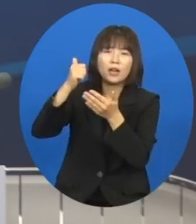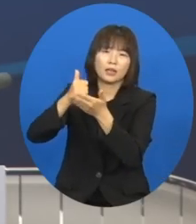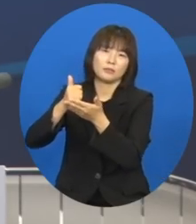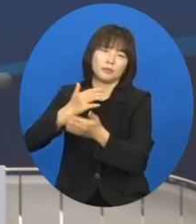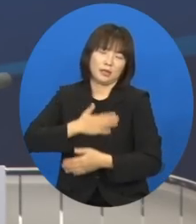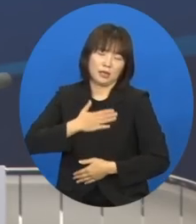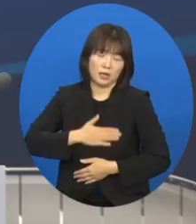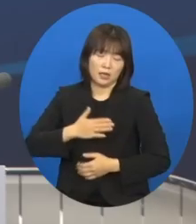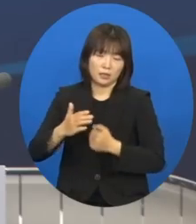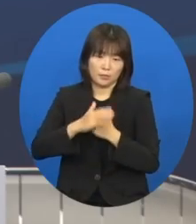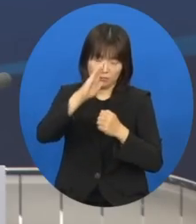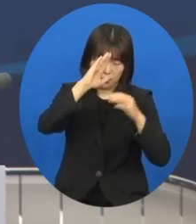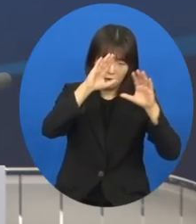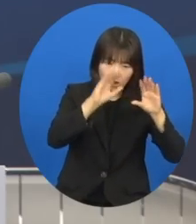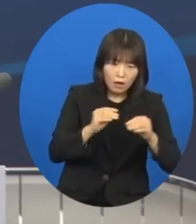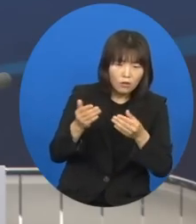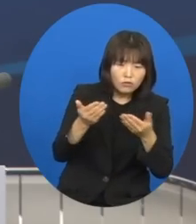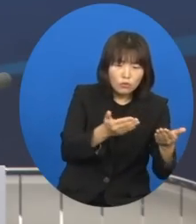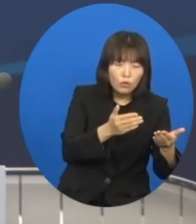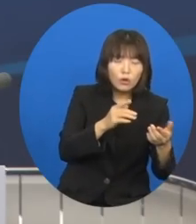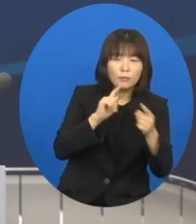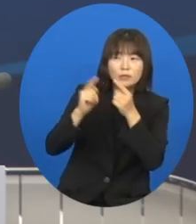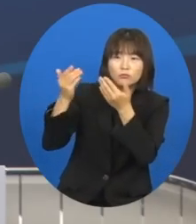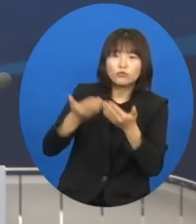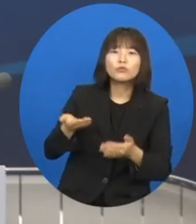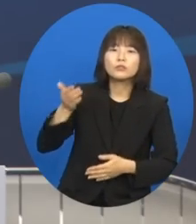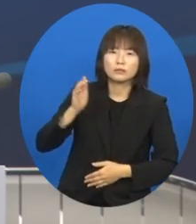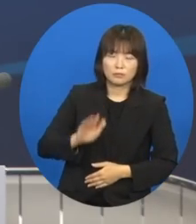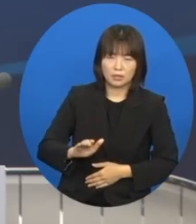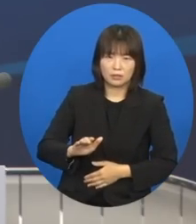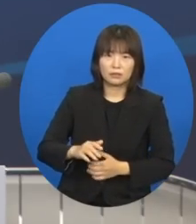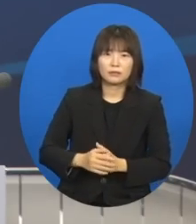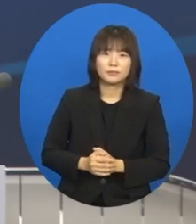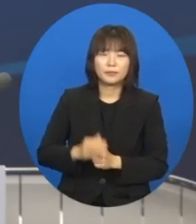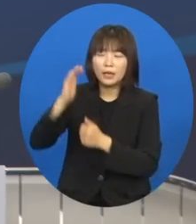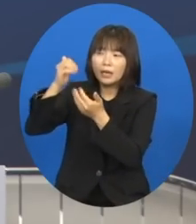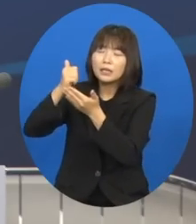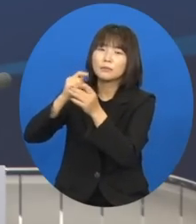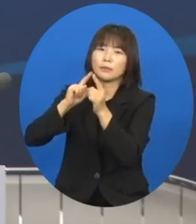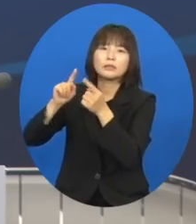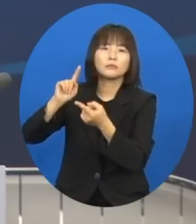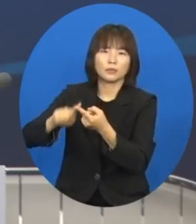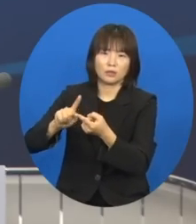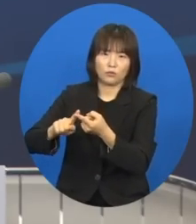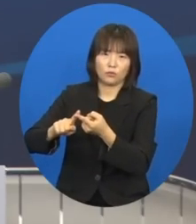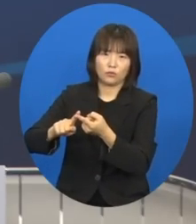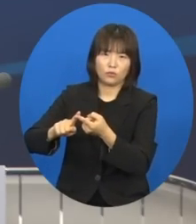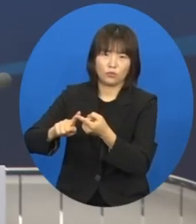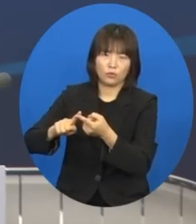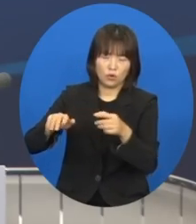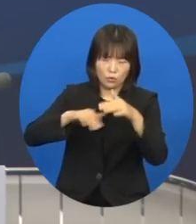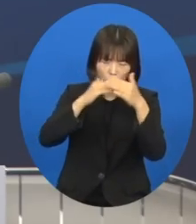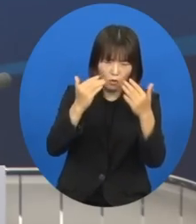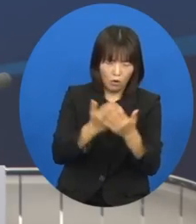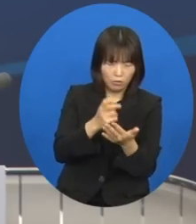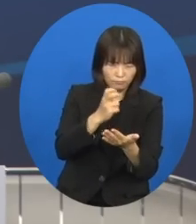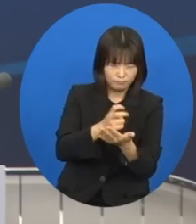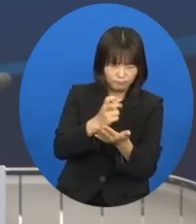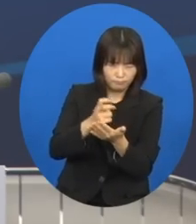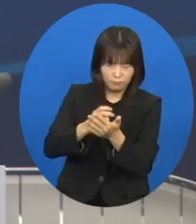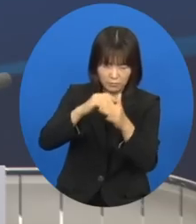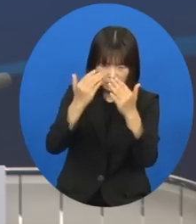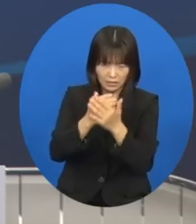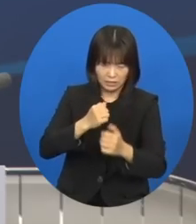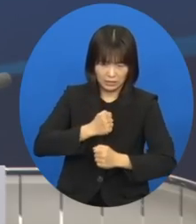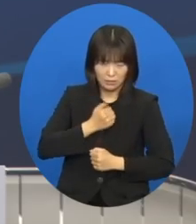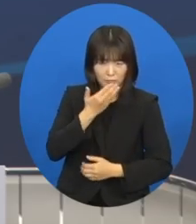치료하겠다고 하셨지만 그 하나님 말씀대로 우리가 모든 규례를 지킬 수 있나요? 할 수